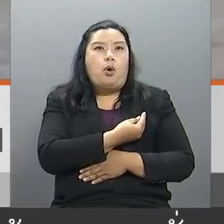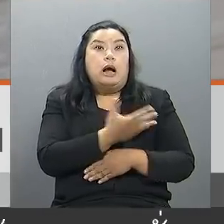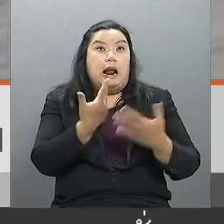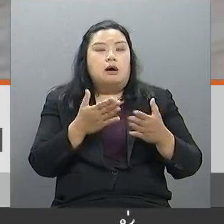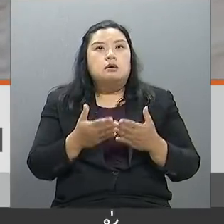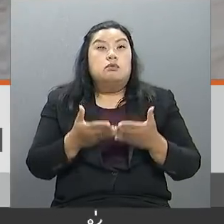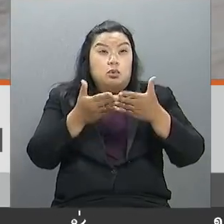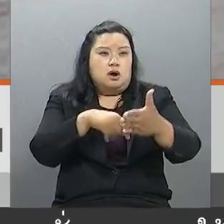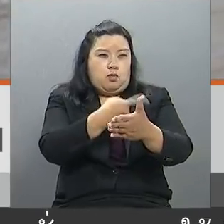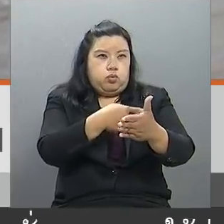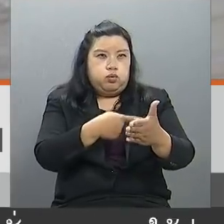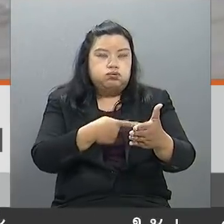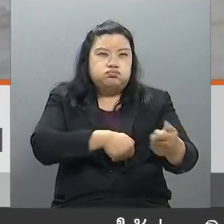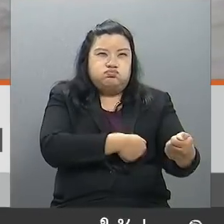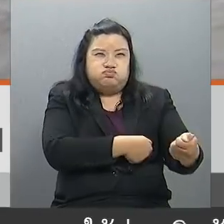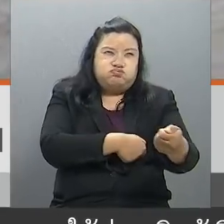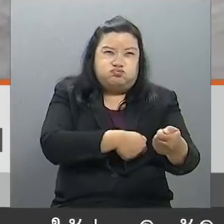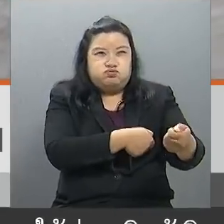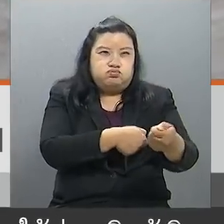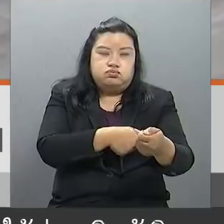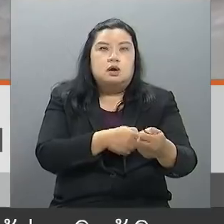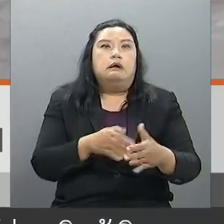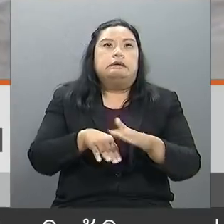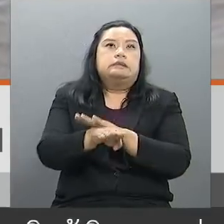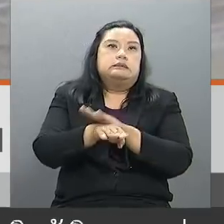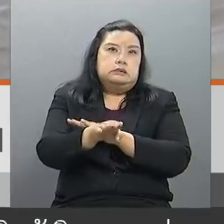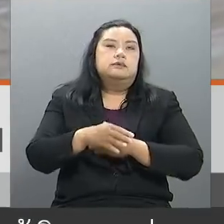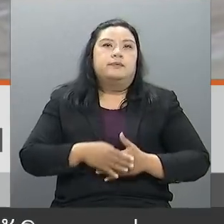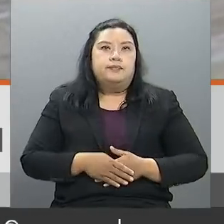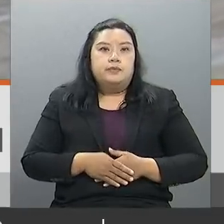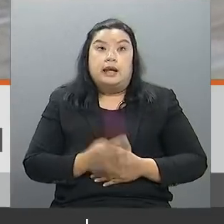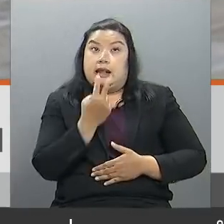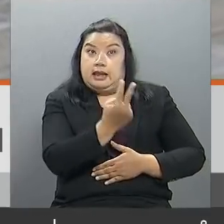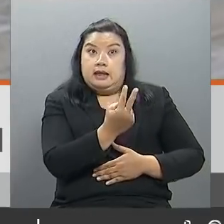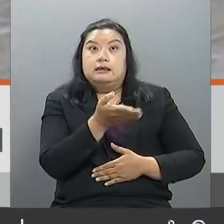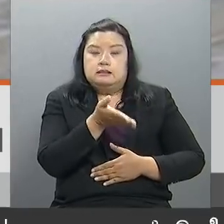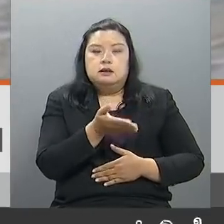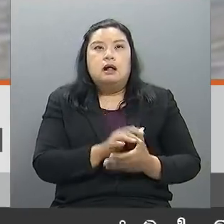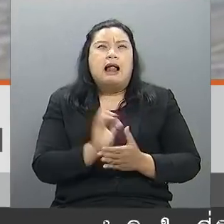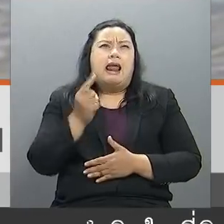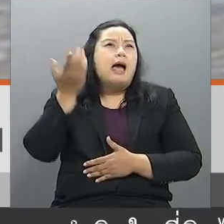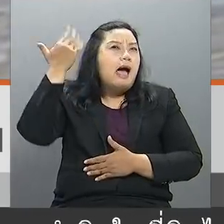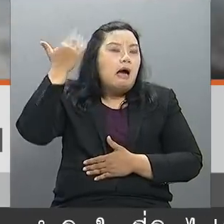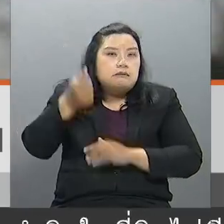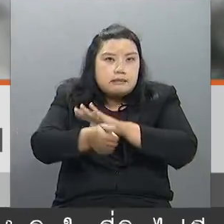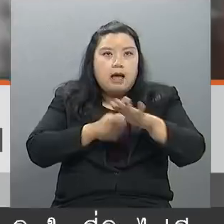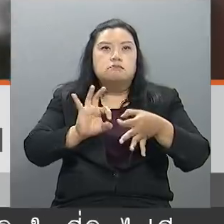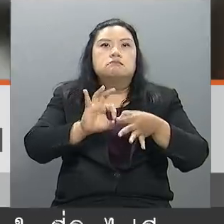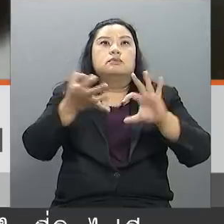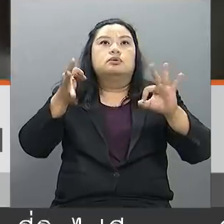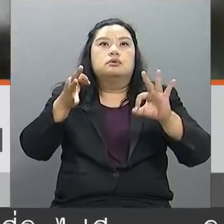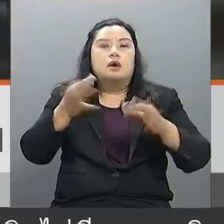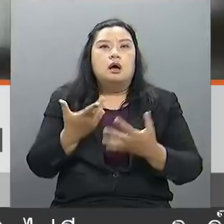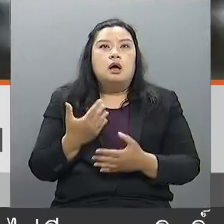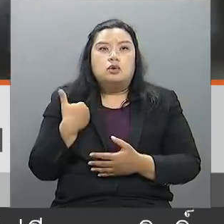ตรอดเหตุการณ์รุนแรงครั้งนี้เกิดขึ้นต่อเนื่องนะคะนับตั้งแต่เหตุลอบวางเพลิงขนำเฝ้าคอกหอยเมื่อสัปดาห์ก่อน